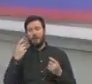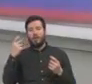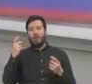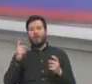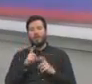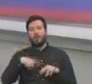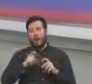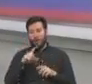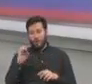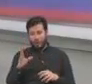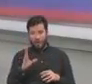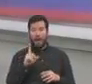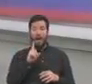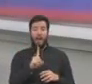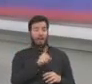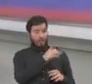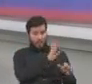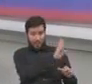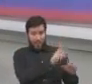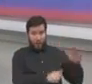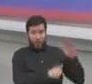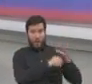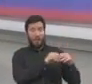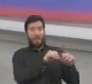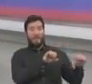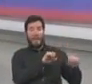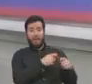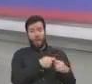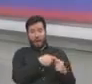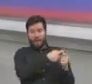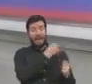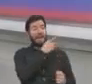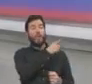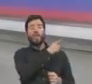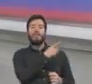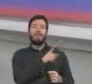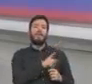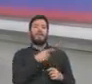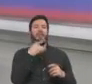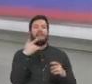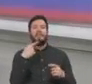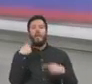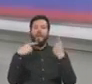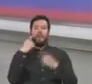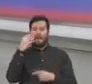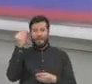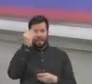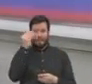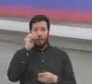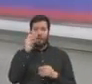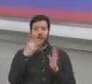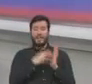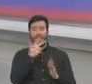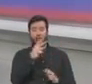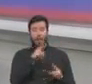Ak vykrikuje nejaké... Je to váš šéf v rámci vládnej koalície. Ak vykrikuje nejaké nezmysly o 4300 mŕtvych, no z môjho pohľadu to